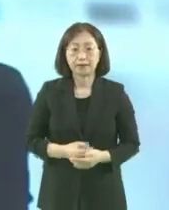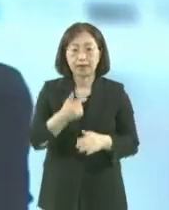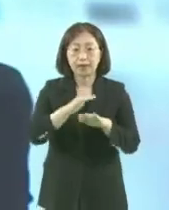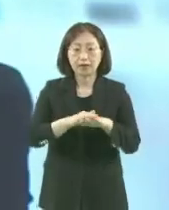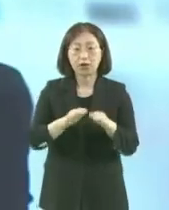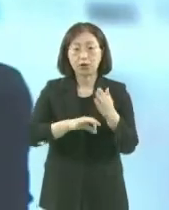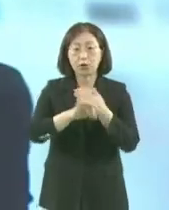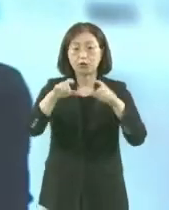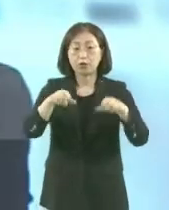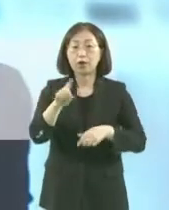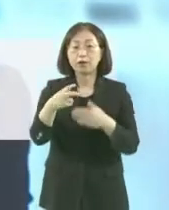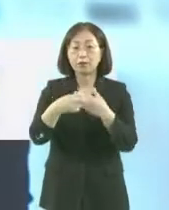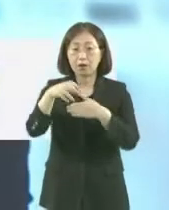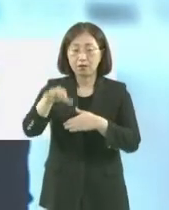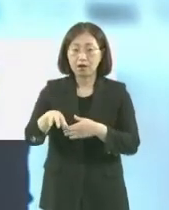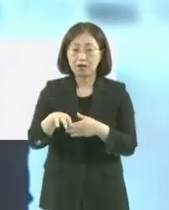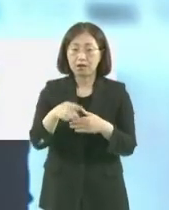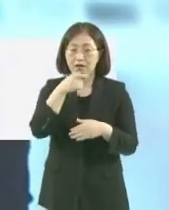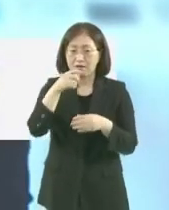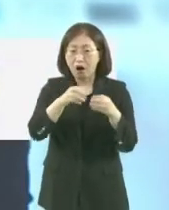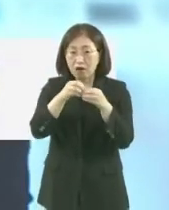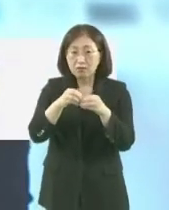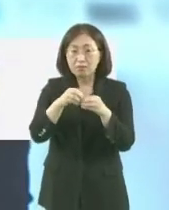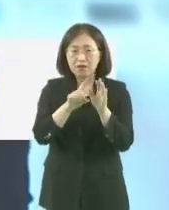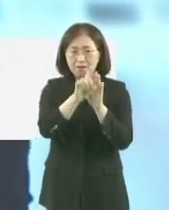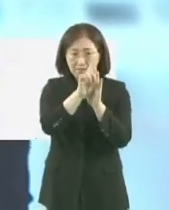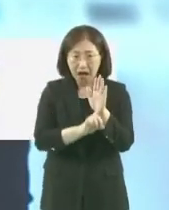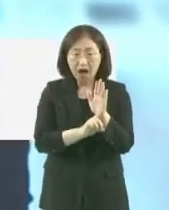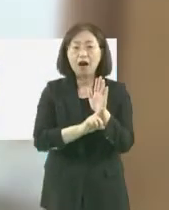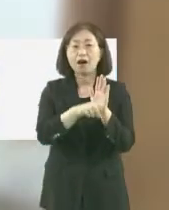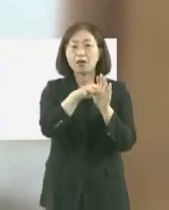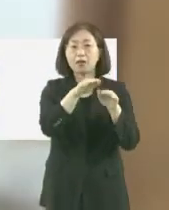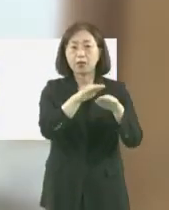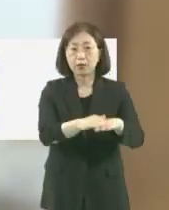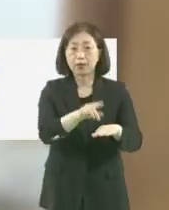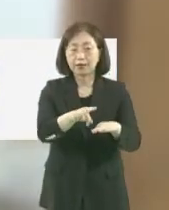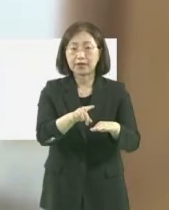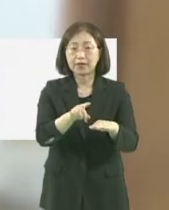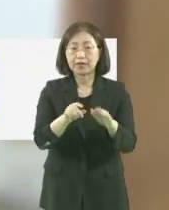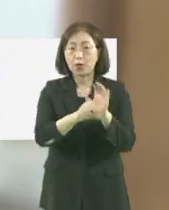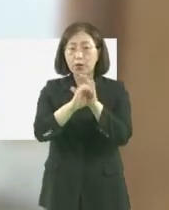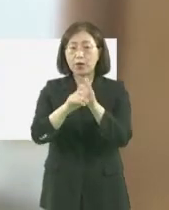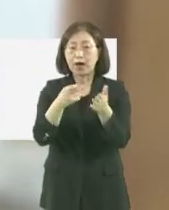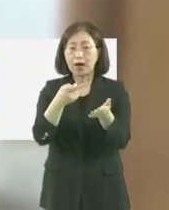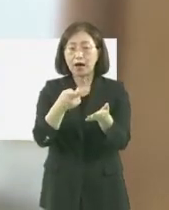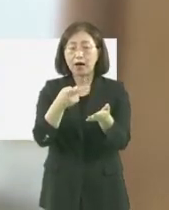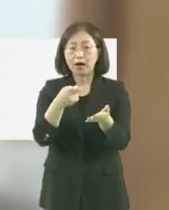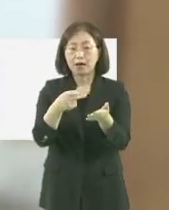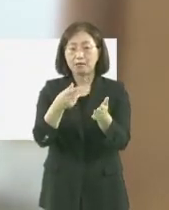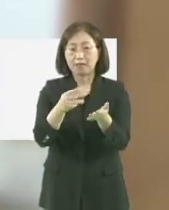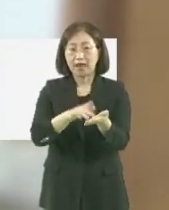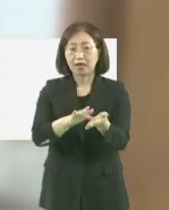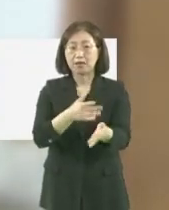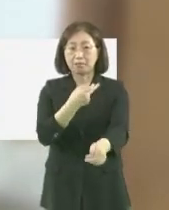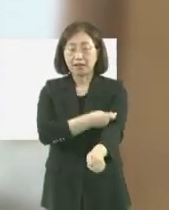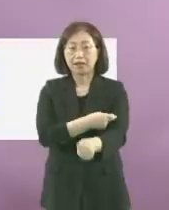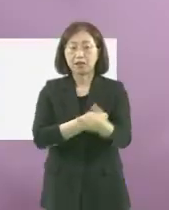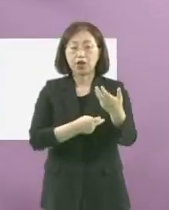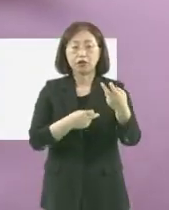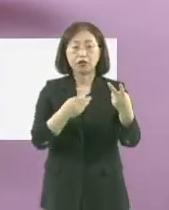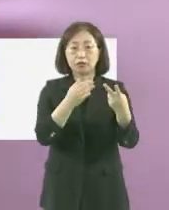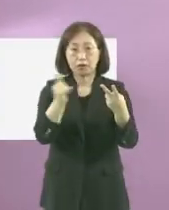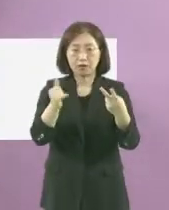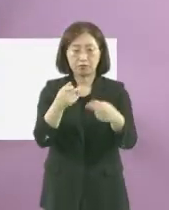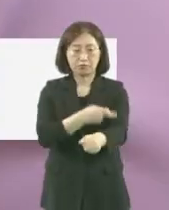대전 동구에 1 경원 에서 얼음 알갱이가 생길 정도로 낮은 온도로 보관된 코로나 1구 백신을 맞은 82명이 접종 무효